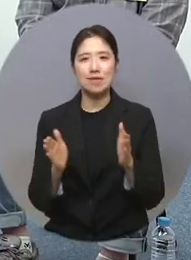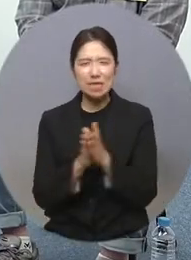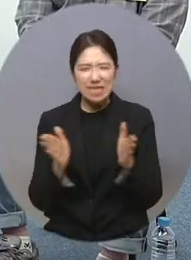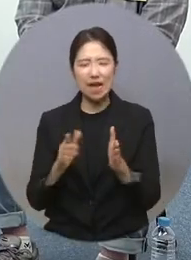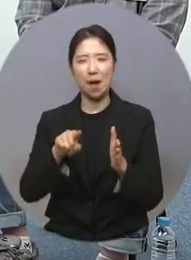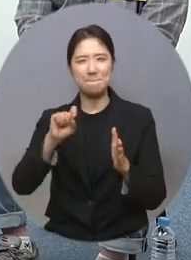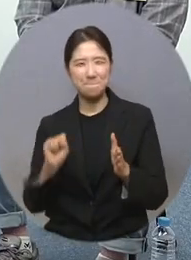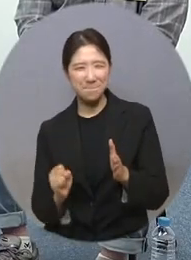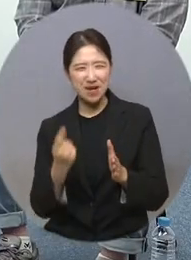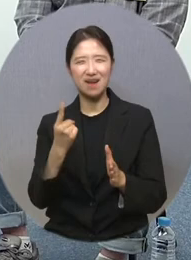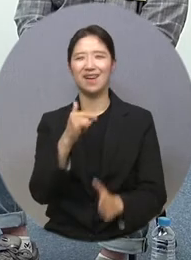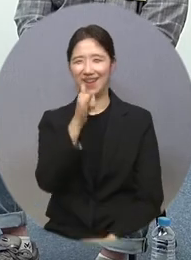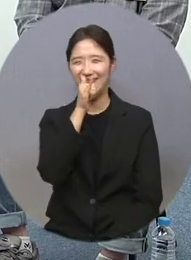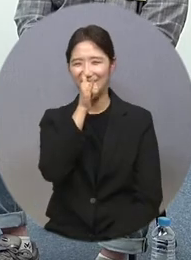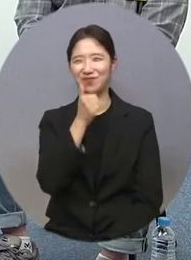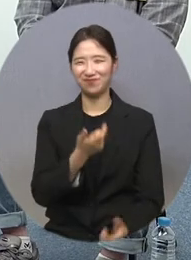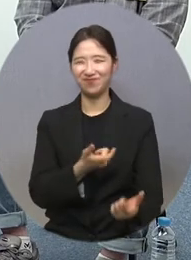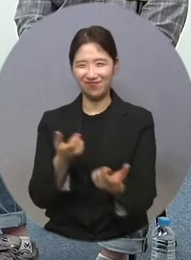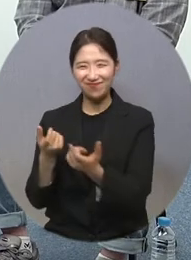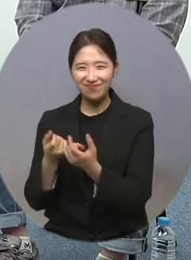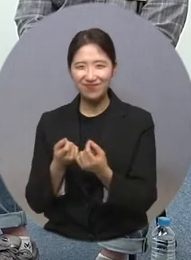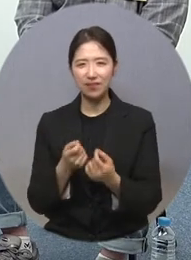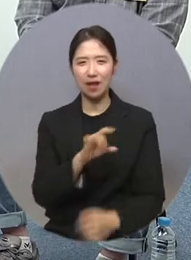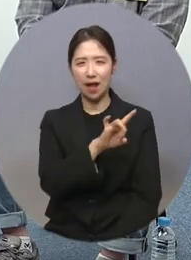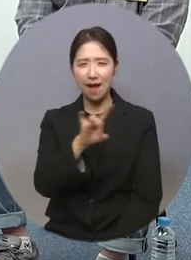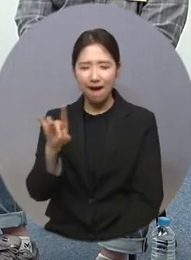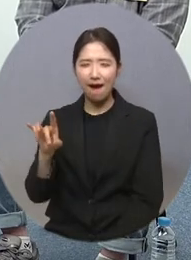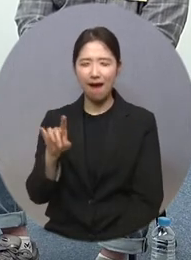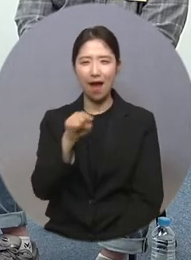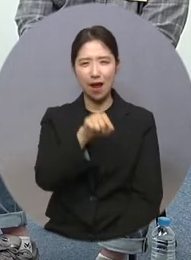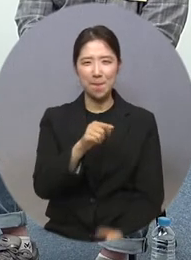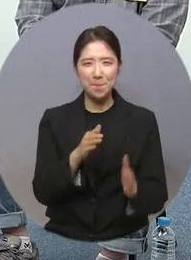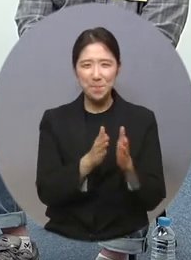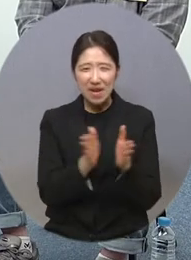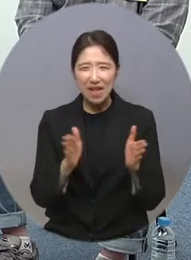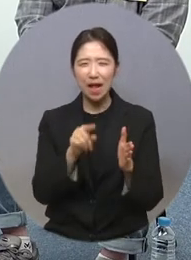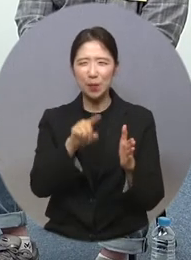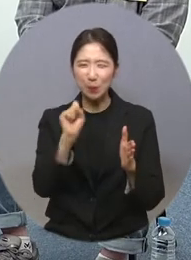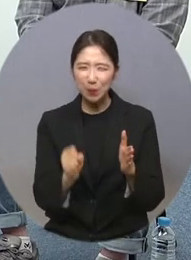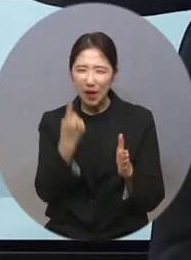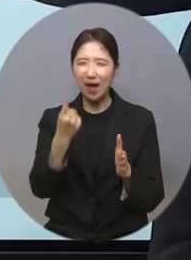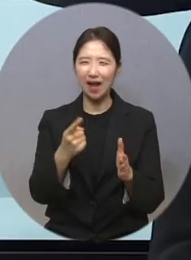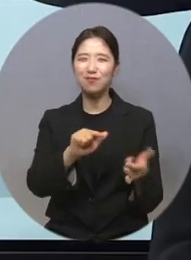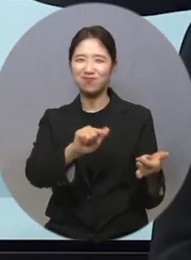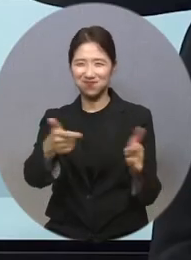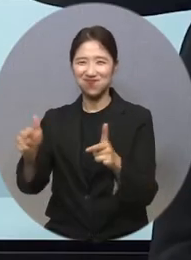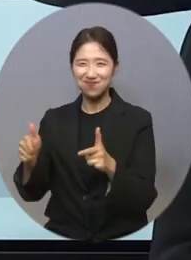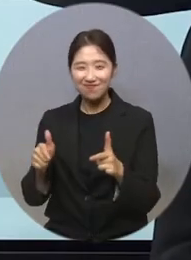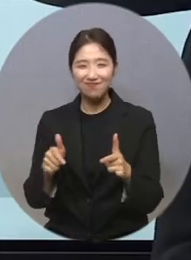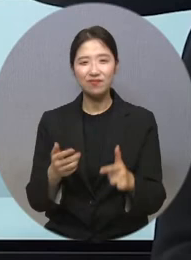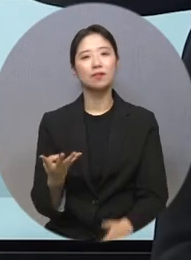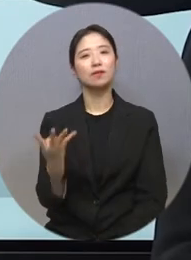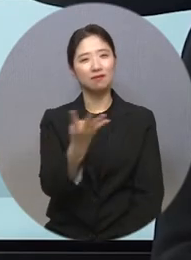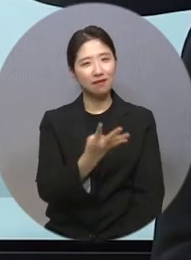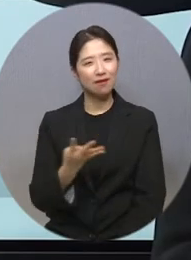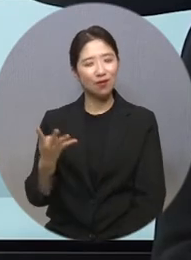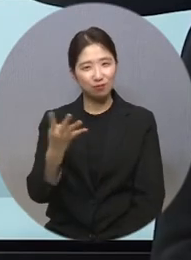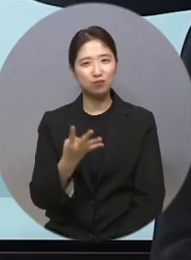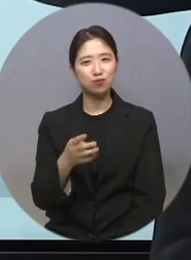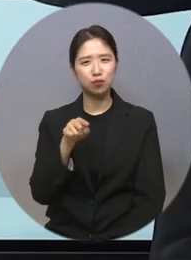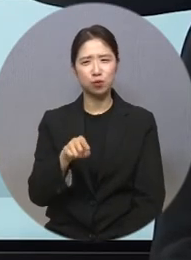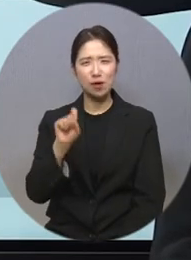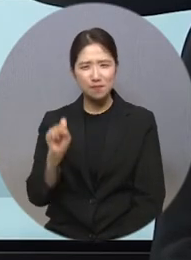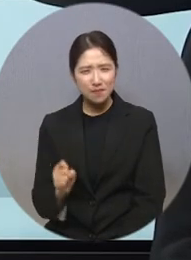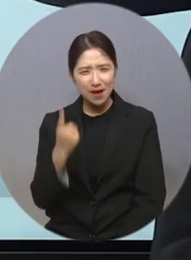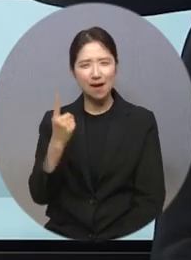근데 이제 각각의 인생에 있어서 그 요소, 포인트가 많이 다른데 여기 네 분에 있어서도 그런 계기나